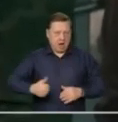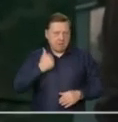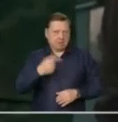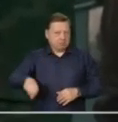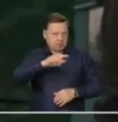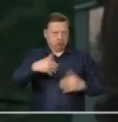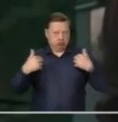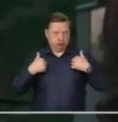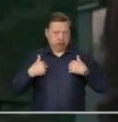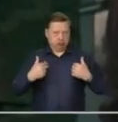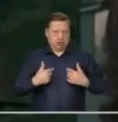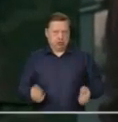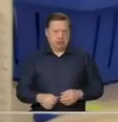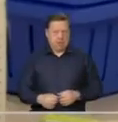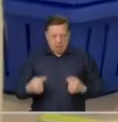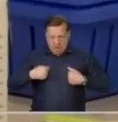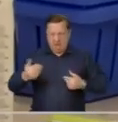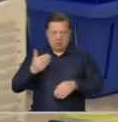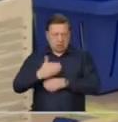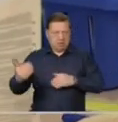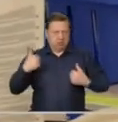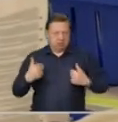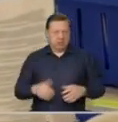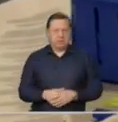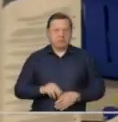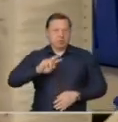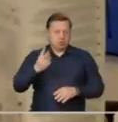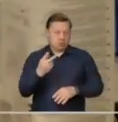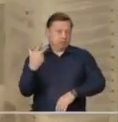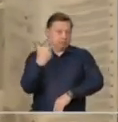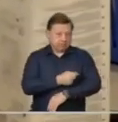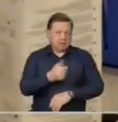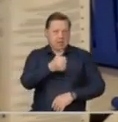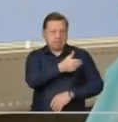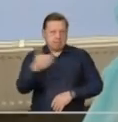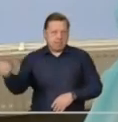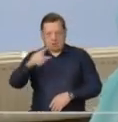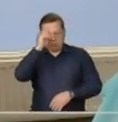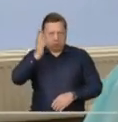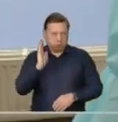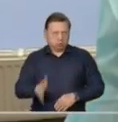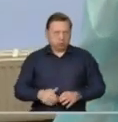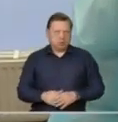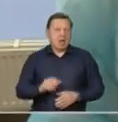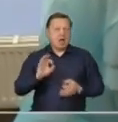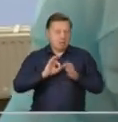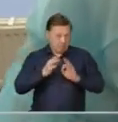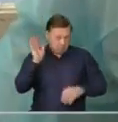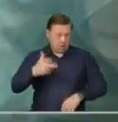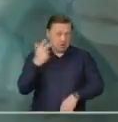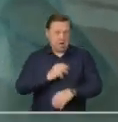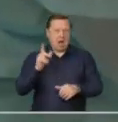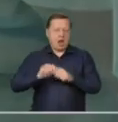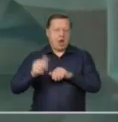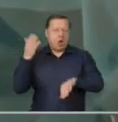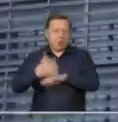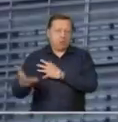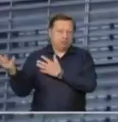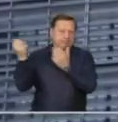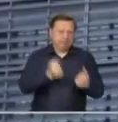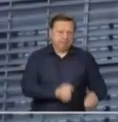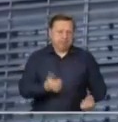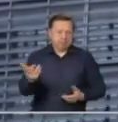ja żył. Nie żyję. Drugą dawkę szczepionki przyjęło w Polsce ponad 1 000 000 osób. Zaszczepionych byłoby znacznie więcej, gdyby nie kolejne opóźnienia w dostawach. Z